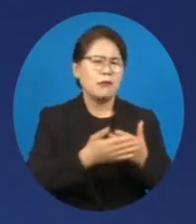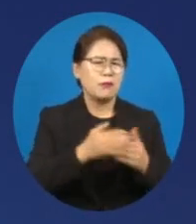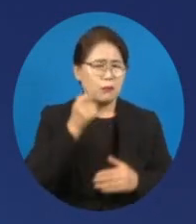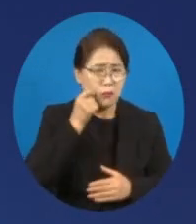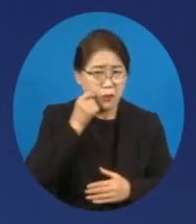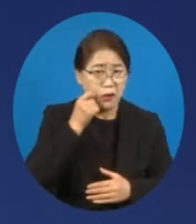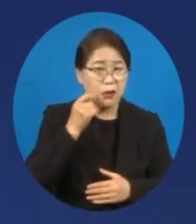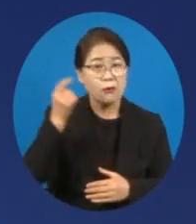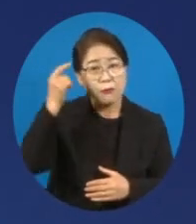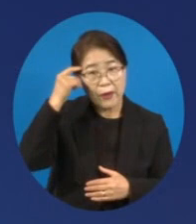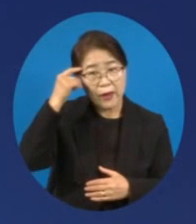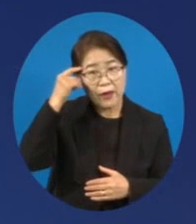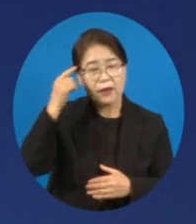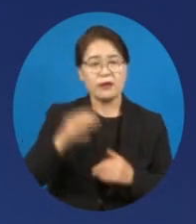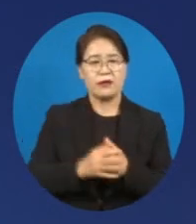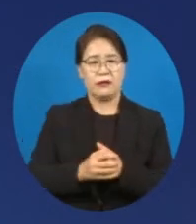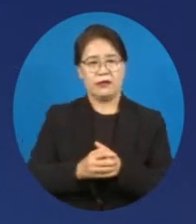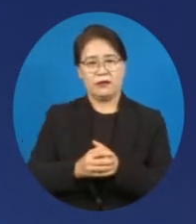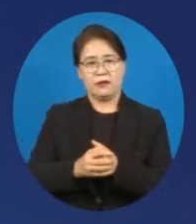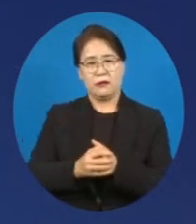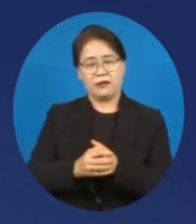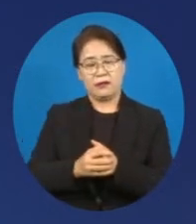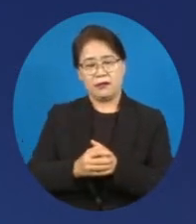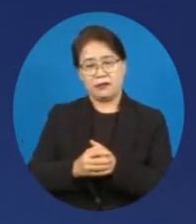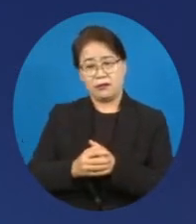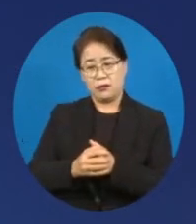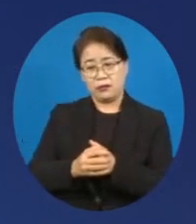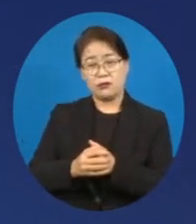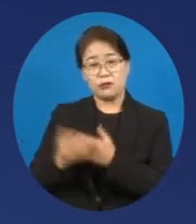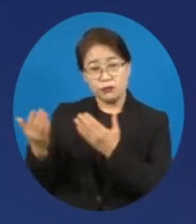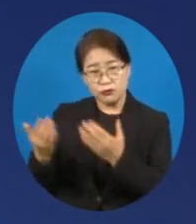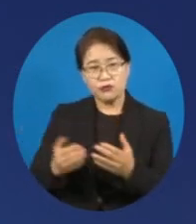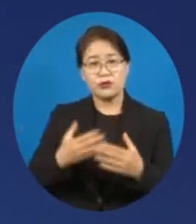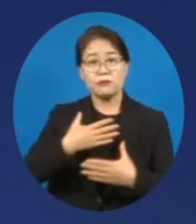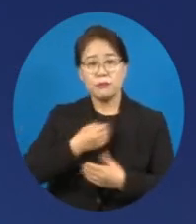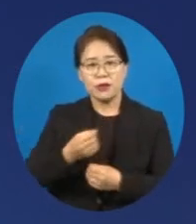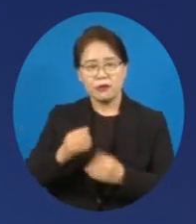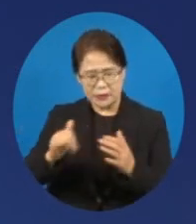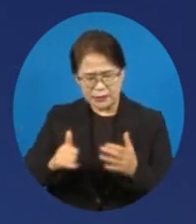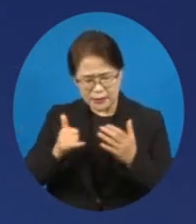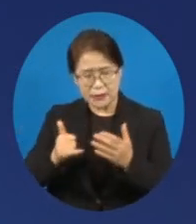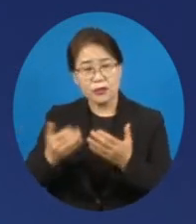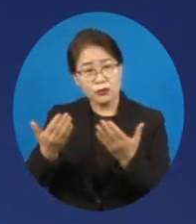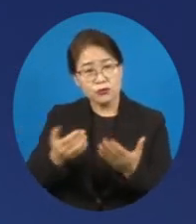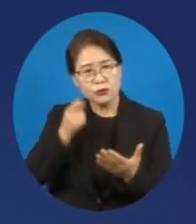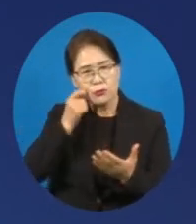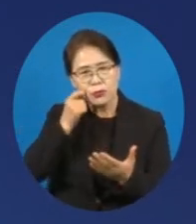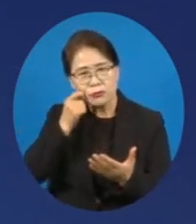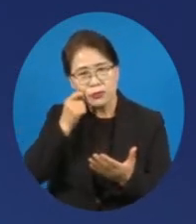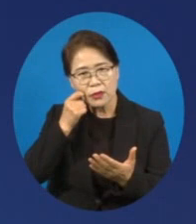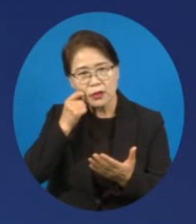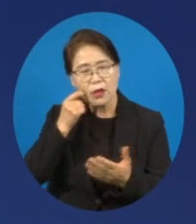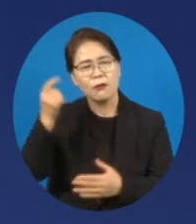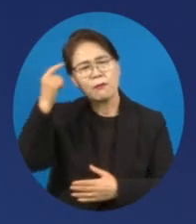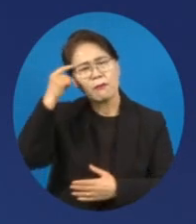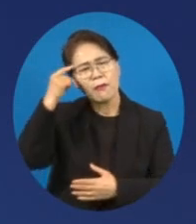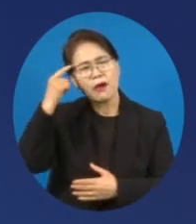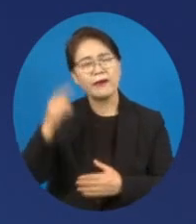그러면 왜 주님이 우리에게 말씀하신이 평안은 결코 세상에 줄 수 없는 평안일까요